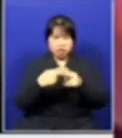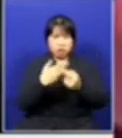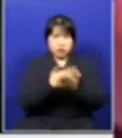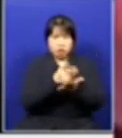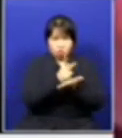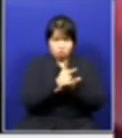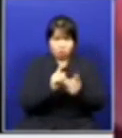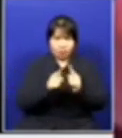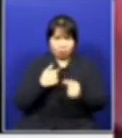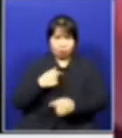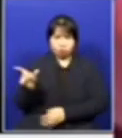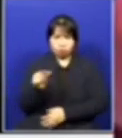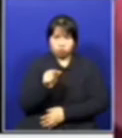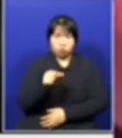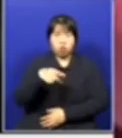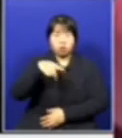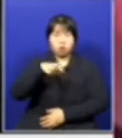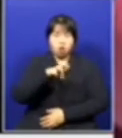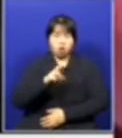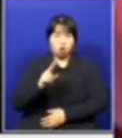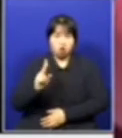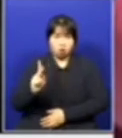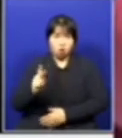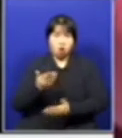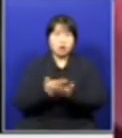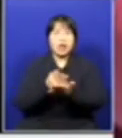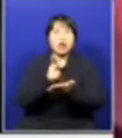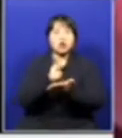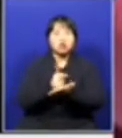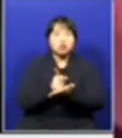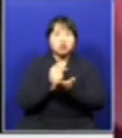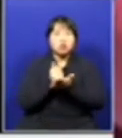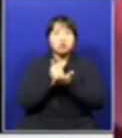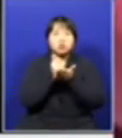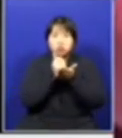มเรียกสั้นว่าพระราชบัญญัติเงินกู้เพื่อการเยียวยา